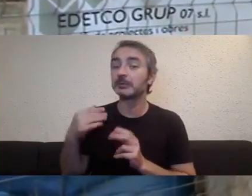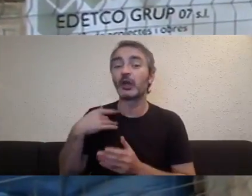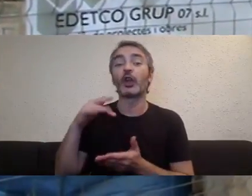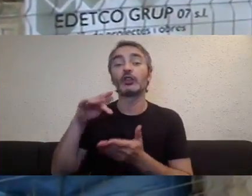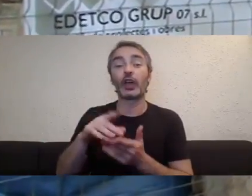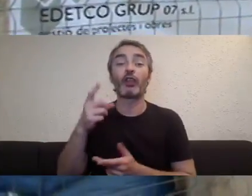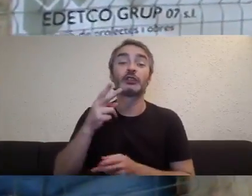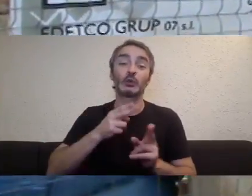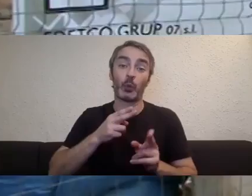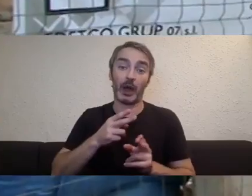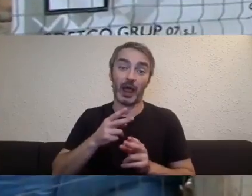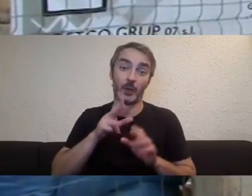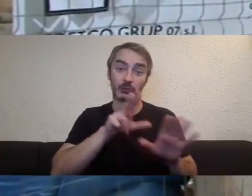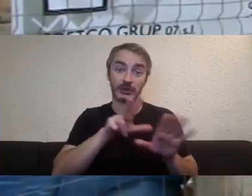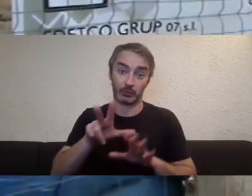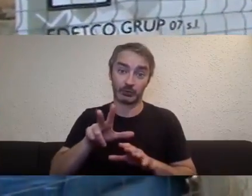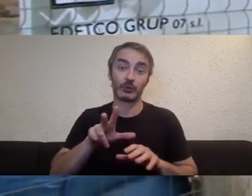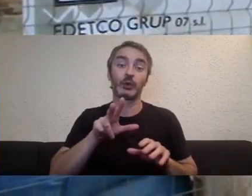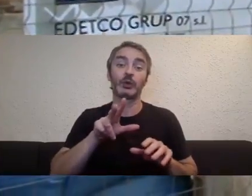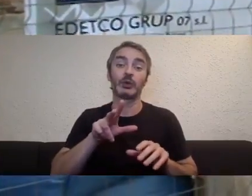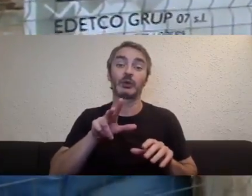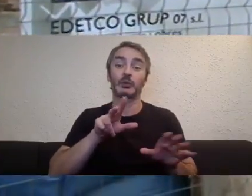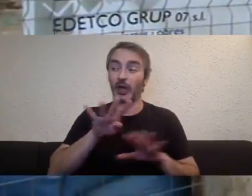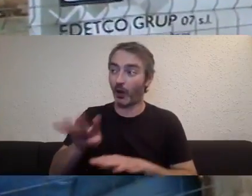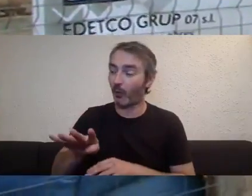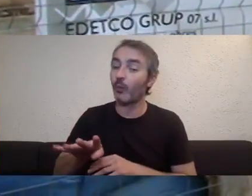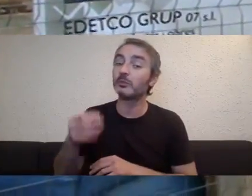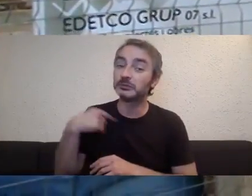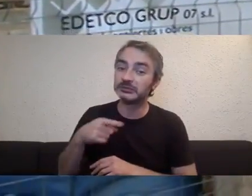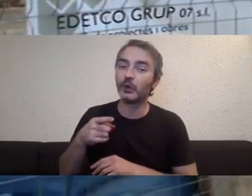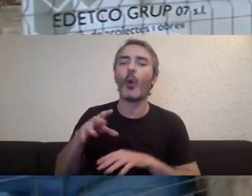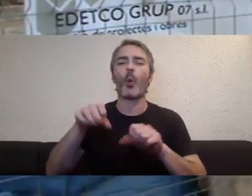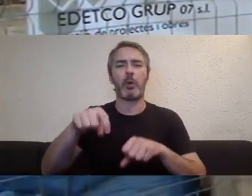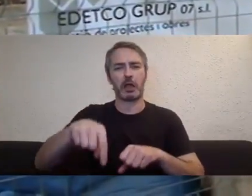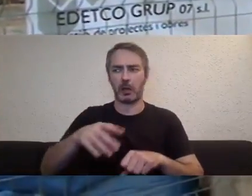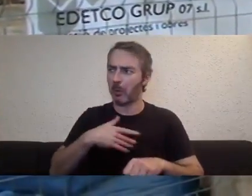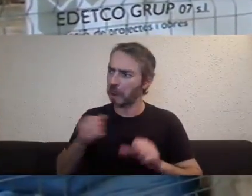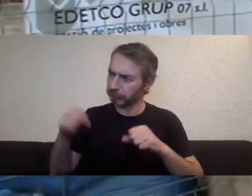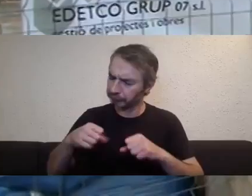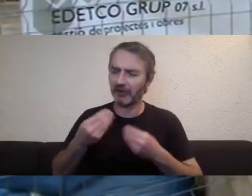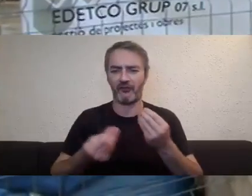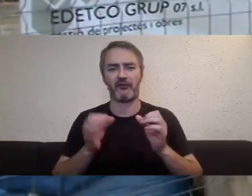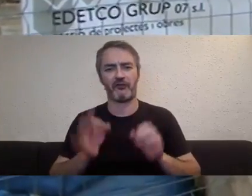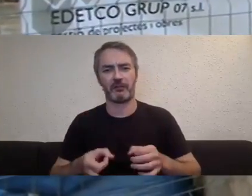12 d'octubre, tant del 98 com del 99, i vam decidir tirar endavant una ocupació aquí al barri.